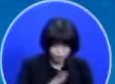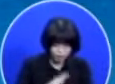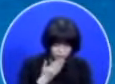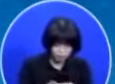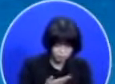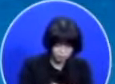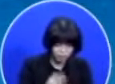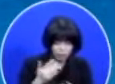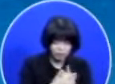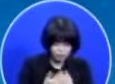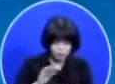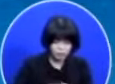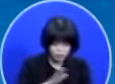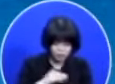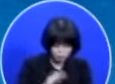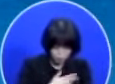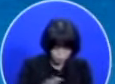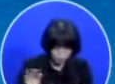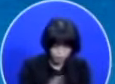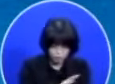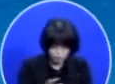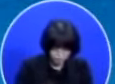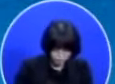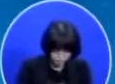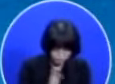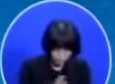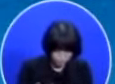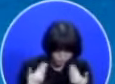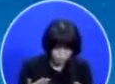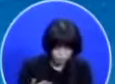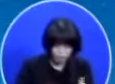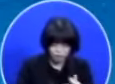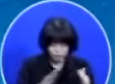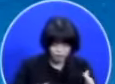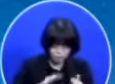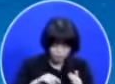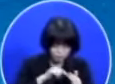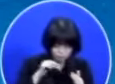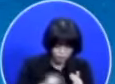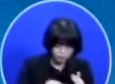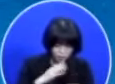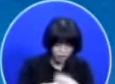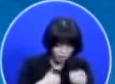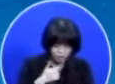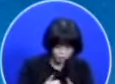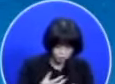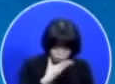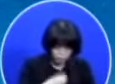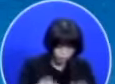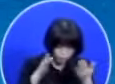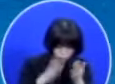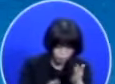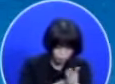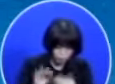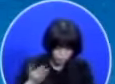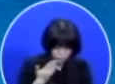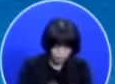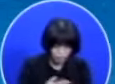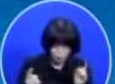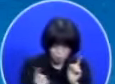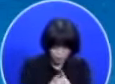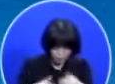은혜와 사랑을 베풀어 주고 나누어주고 살게 하소서 수 가정 안에서 하나님의 축복의 도구가 되게 하시고 만나는